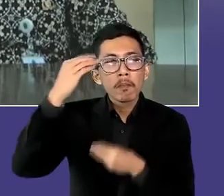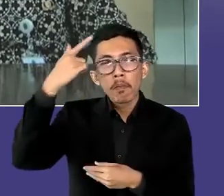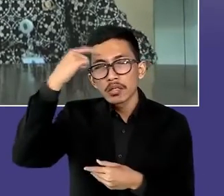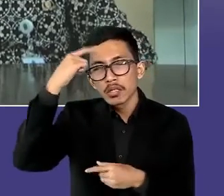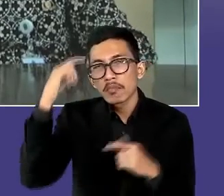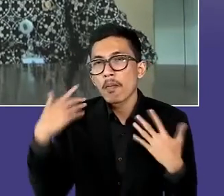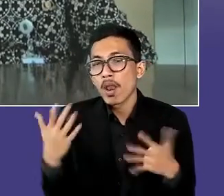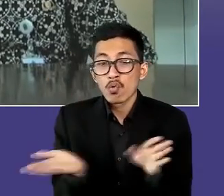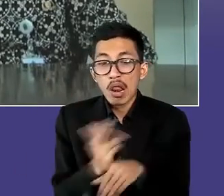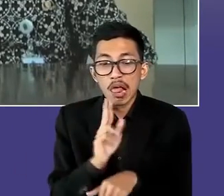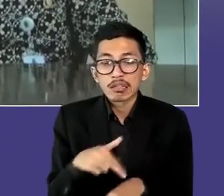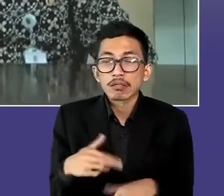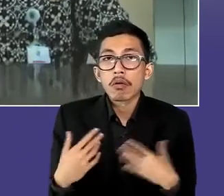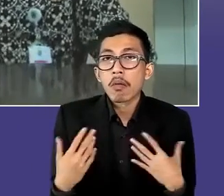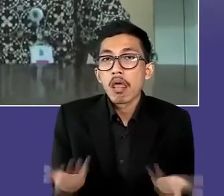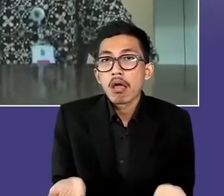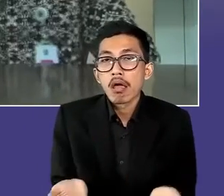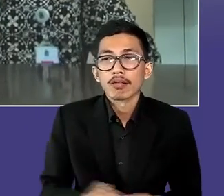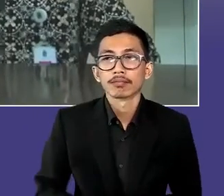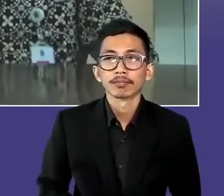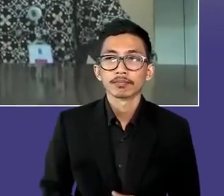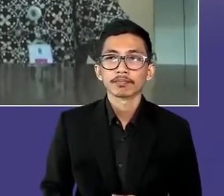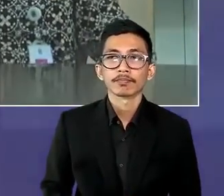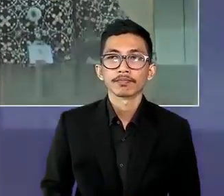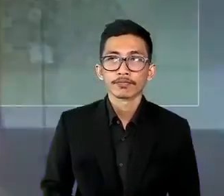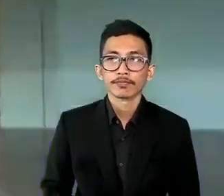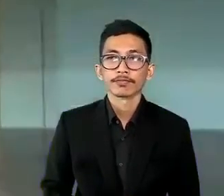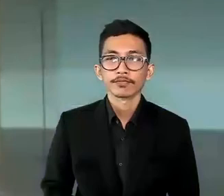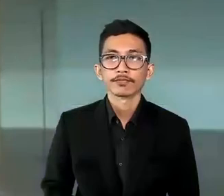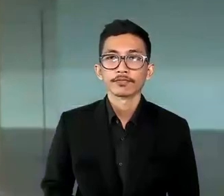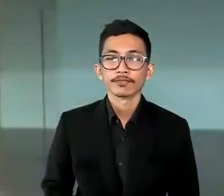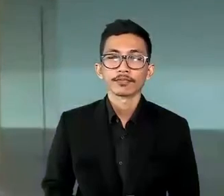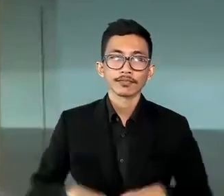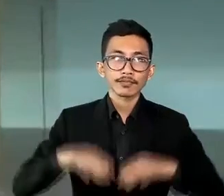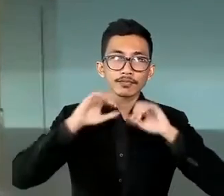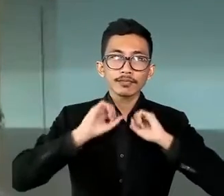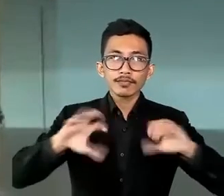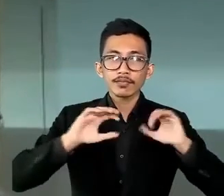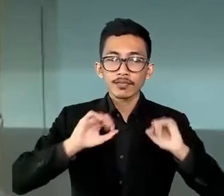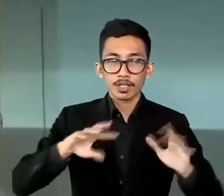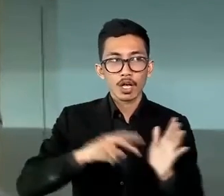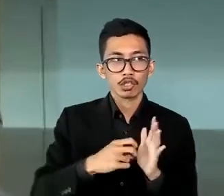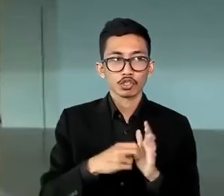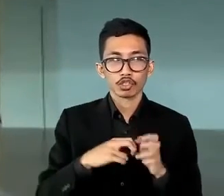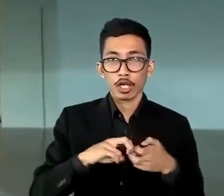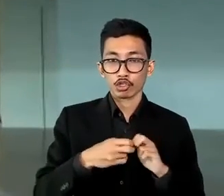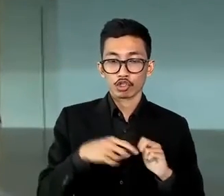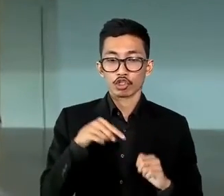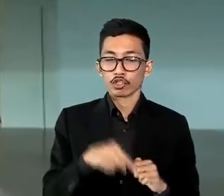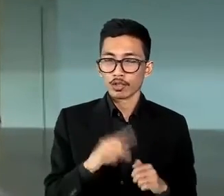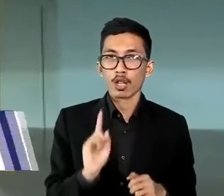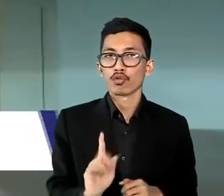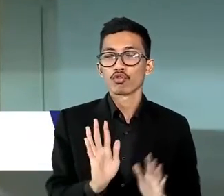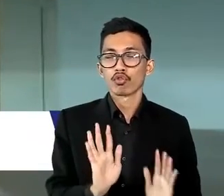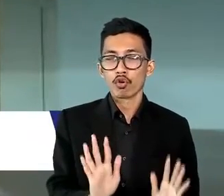tidak terulang lagi kasus serupa? Saya juga mengimbau ya kepada masyarakat dengan kasus-kasus yang seperti ini hanya satu. Karena ini kan dialami oleh